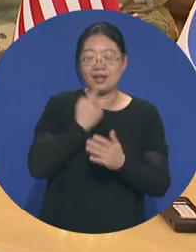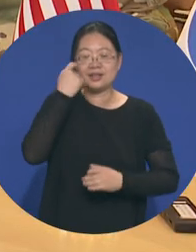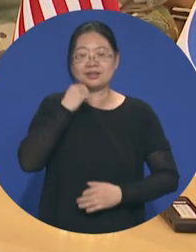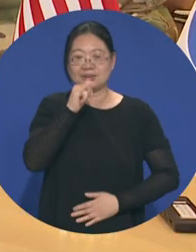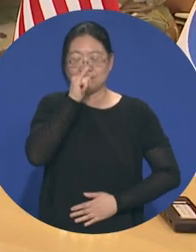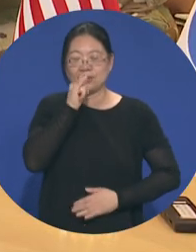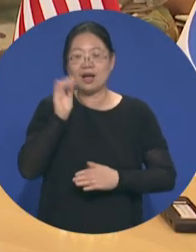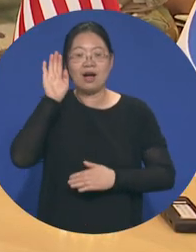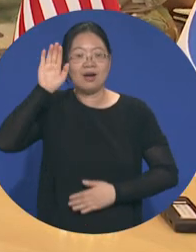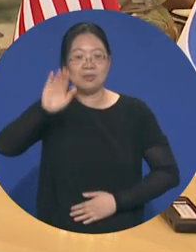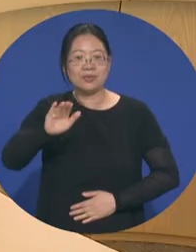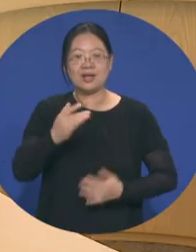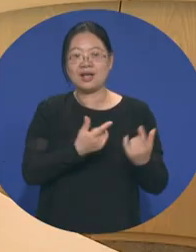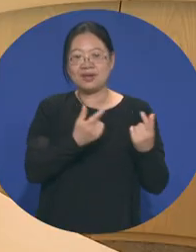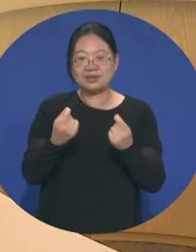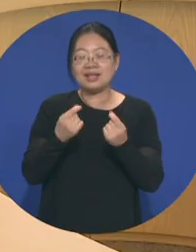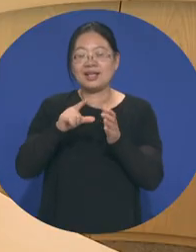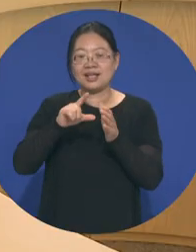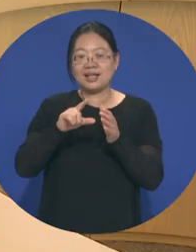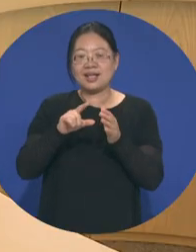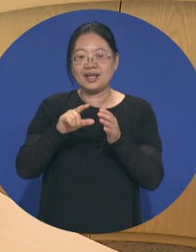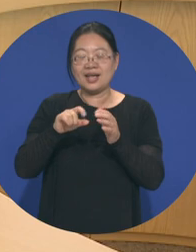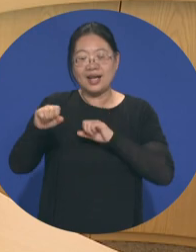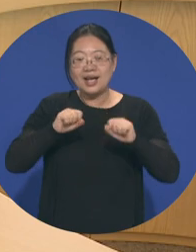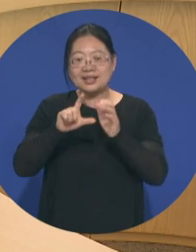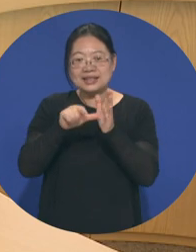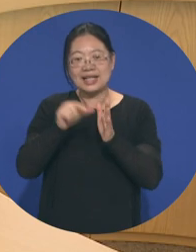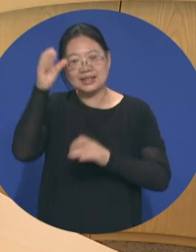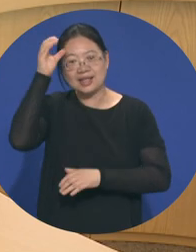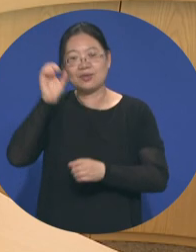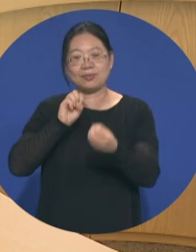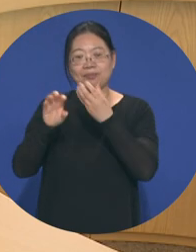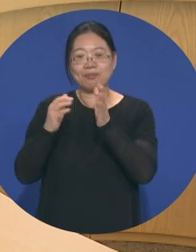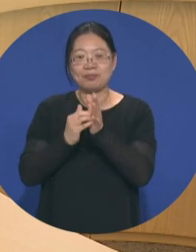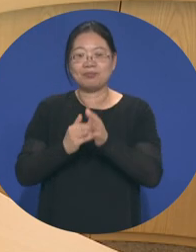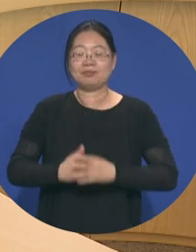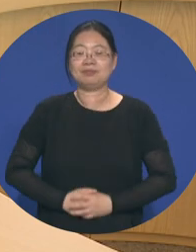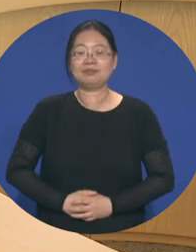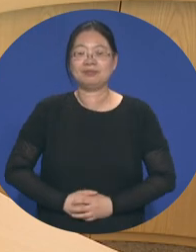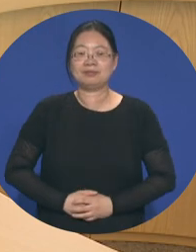된 것 같은 느낌이고 앞으로도 함께할 시간을 기대한다고 답했습니다